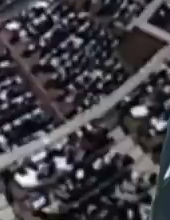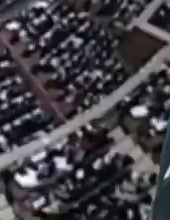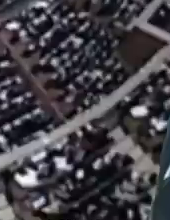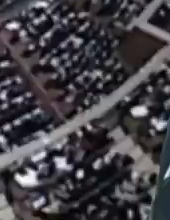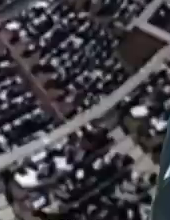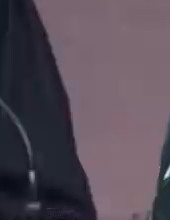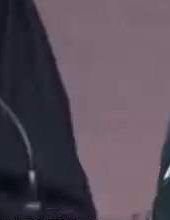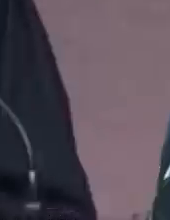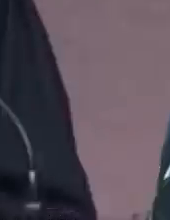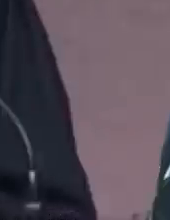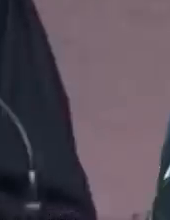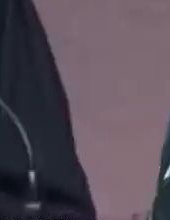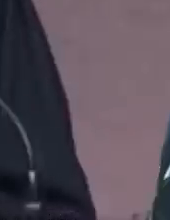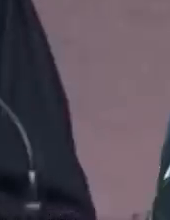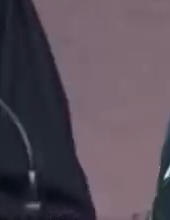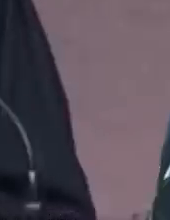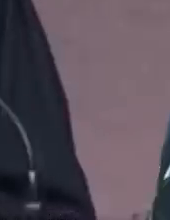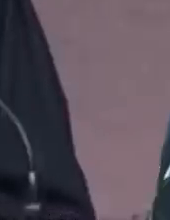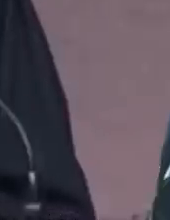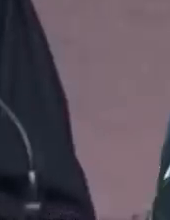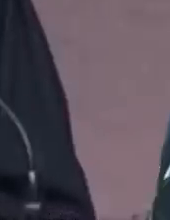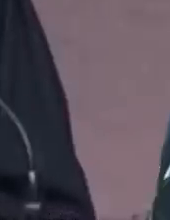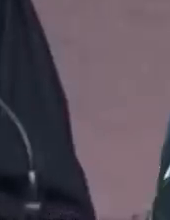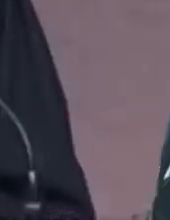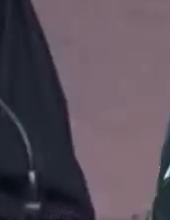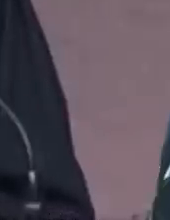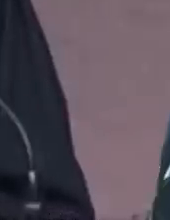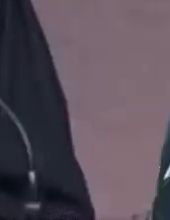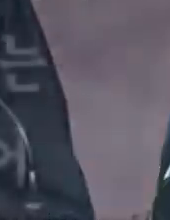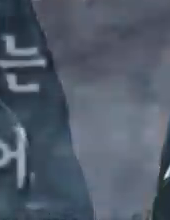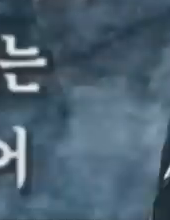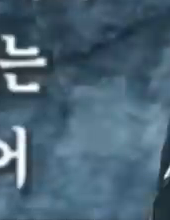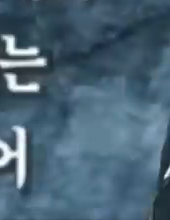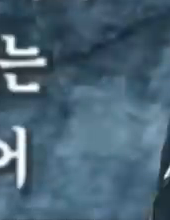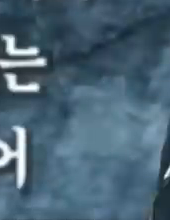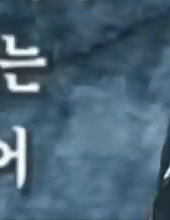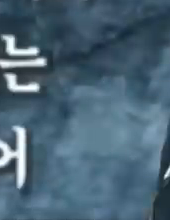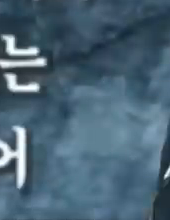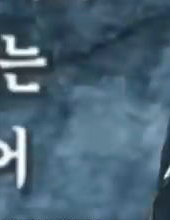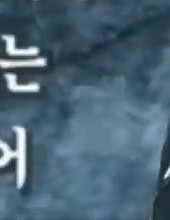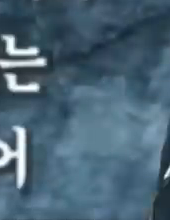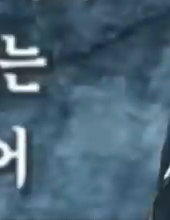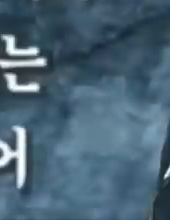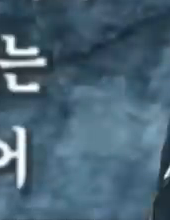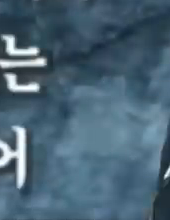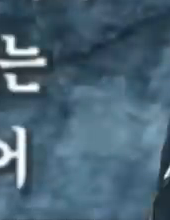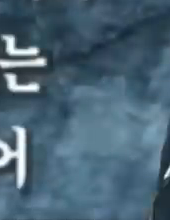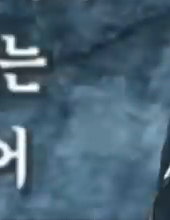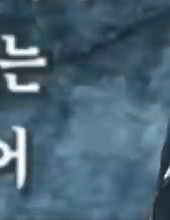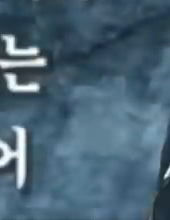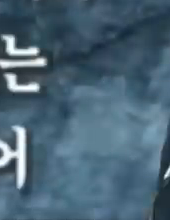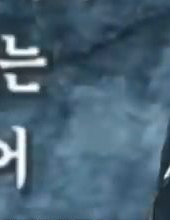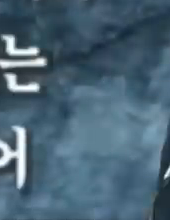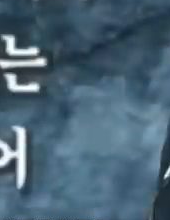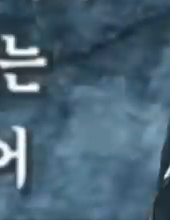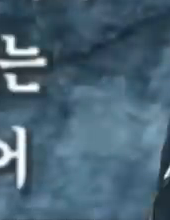은혜 받으실 하나님의 말씀은 로마서 7장 14절에서 25절 말씀입니다